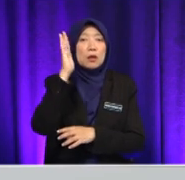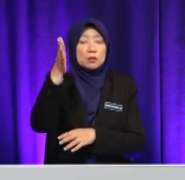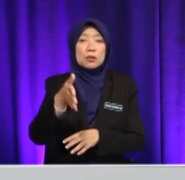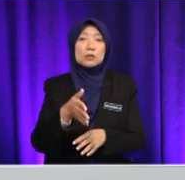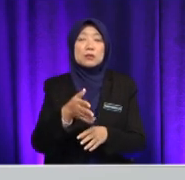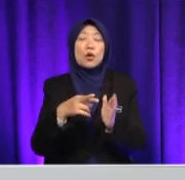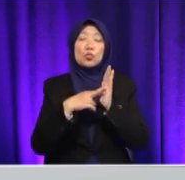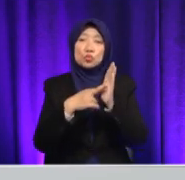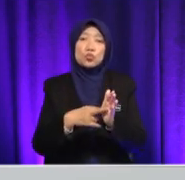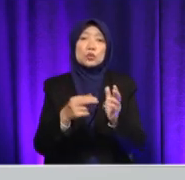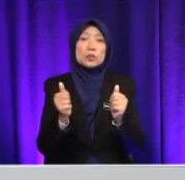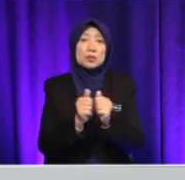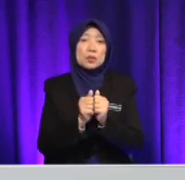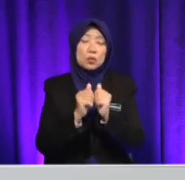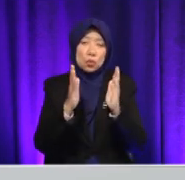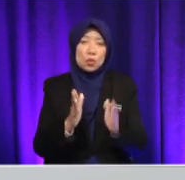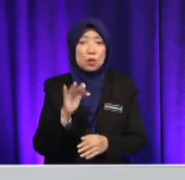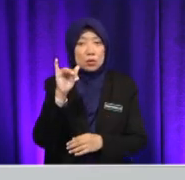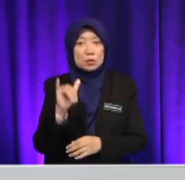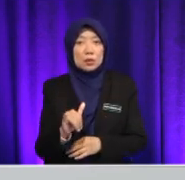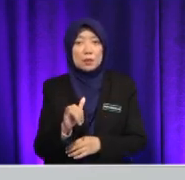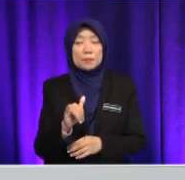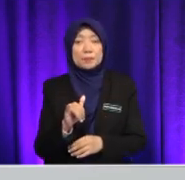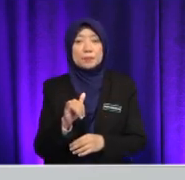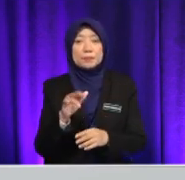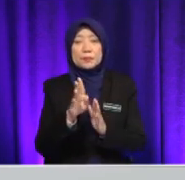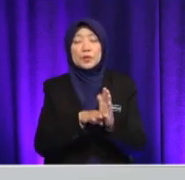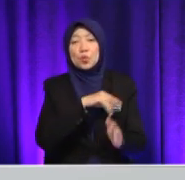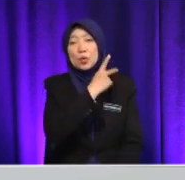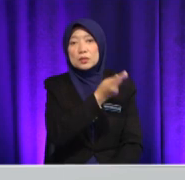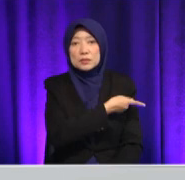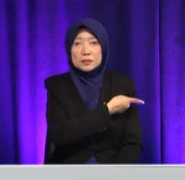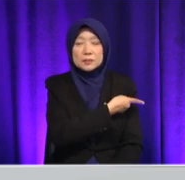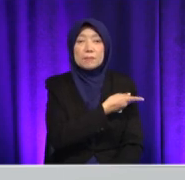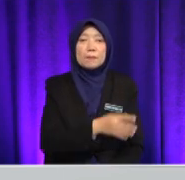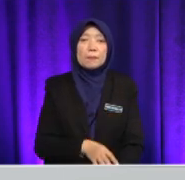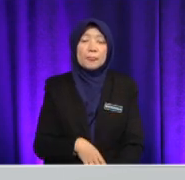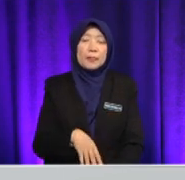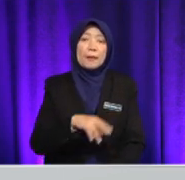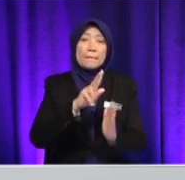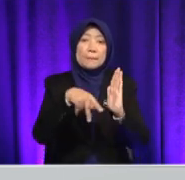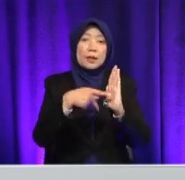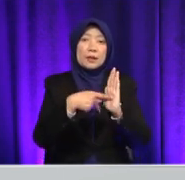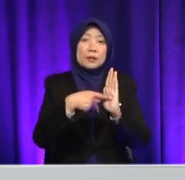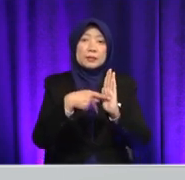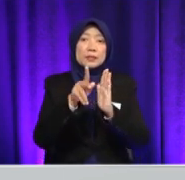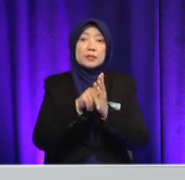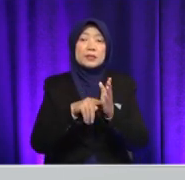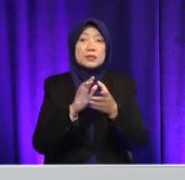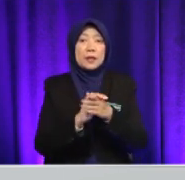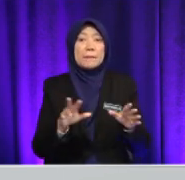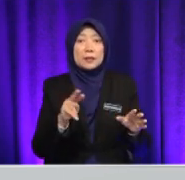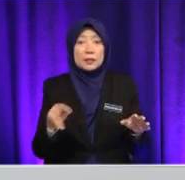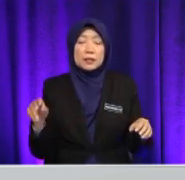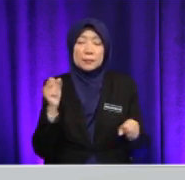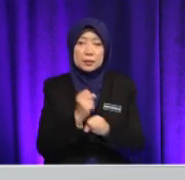kita rujuk eh dengan pihak yang berkuasa ya Oke ini adalah peranan keselamatan dan kesehatan kerja Ana ee Ini